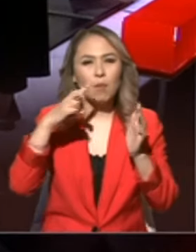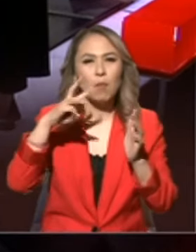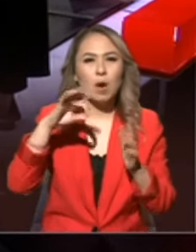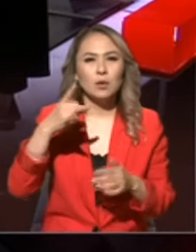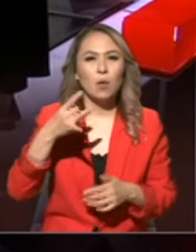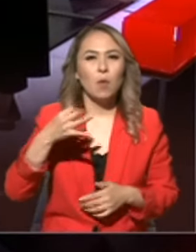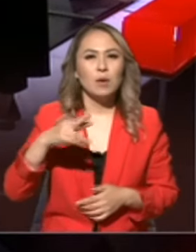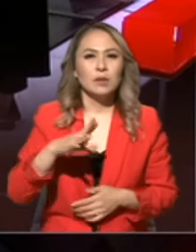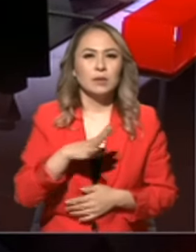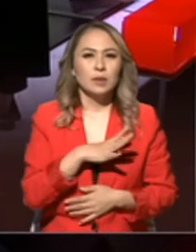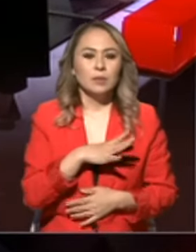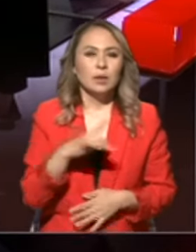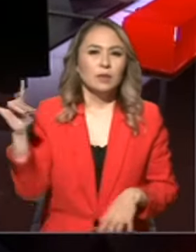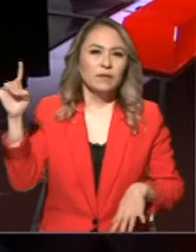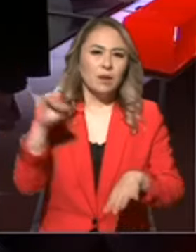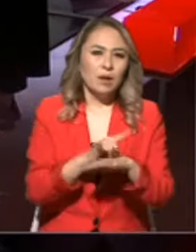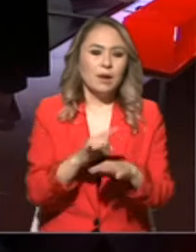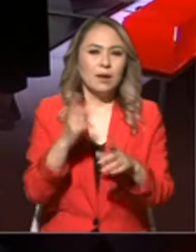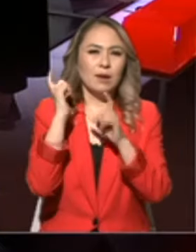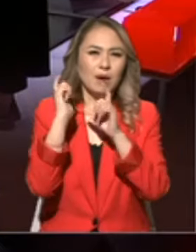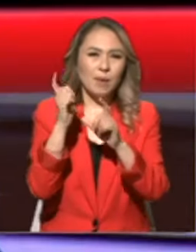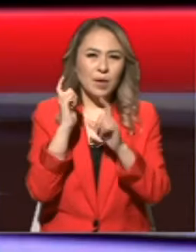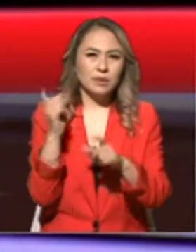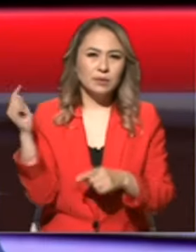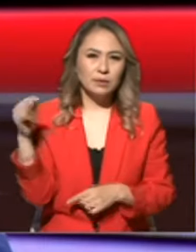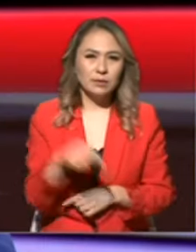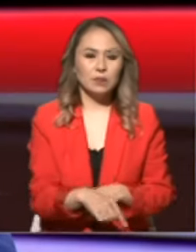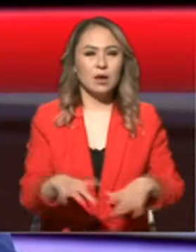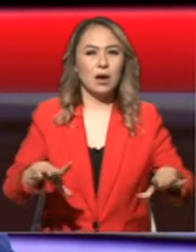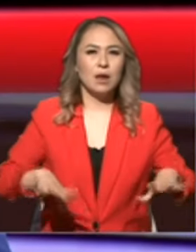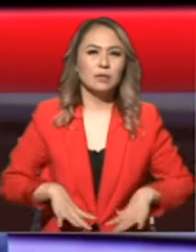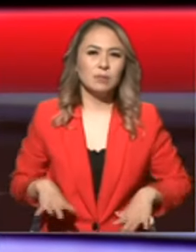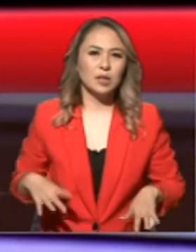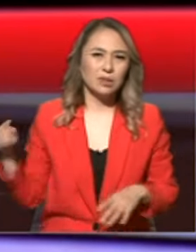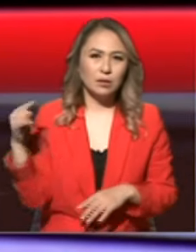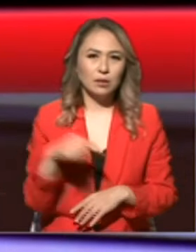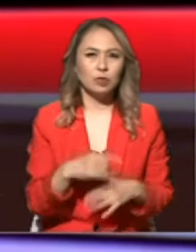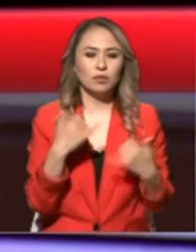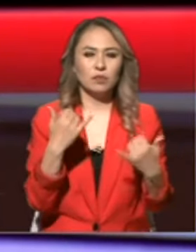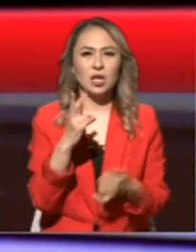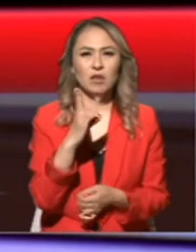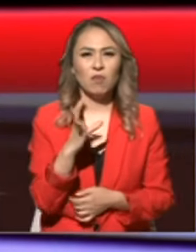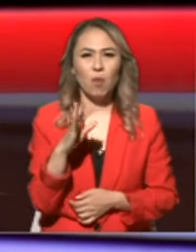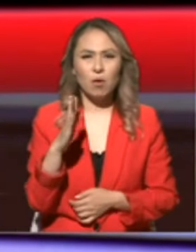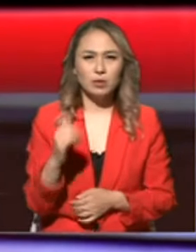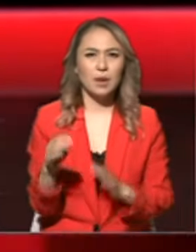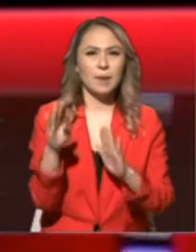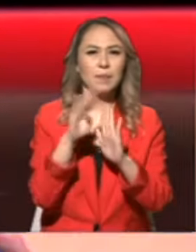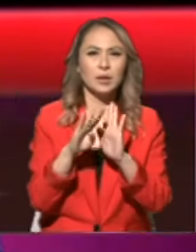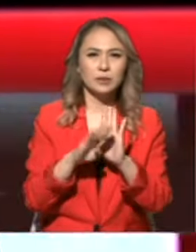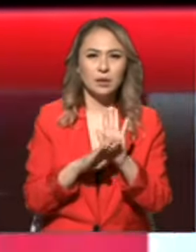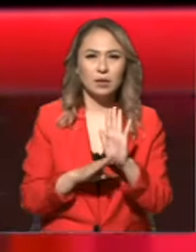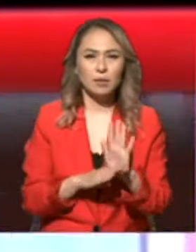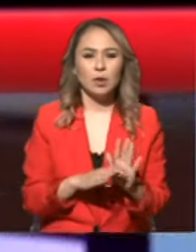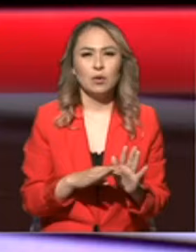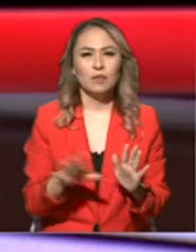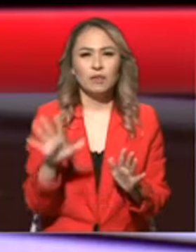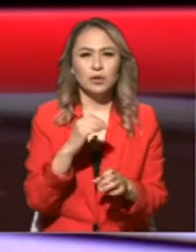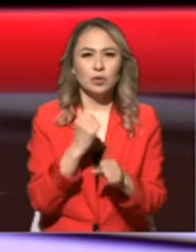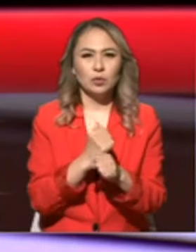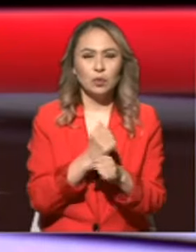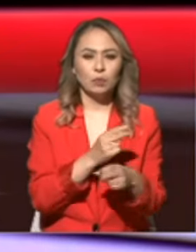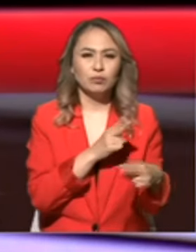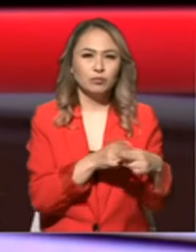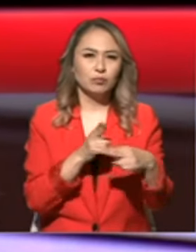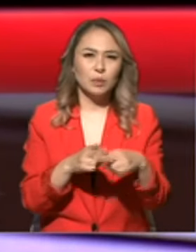айтады, ұшақпен келдік, КамАЗ-бен келдік, атпен келдік деп. Қазір қарасаңыз, квота, бағдарлама, бір қолдан істелген кедергілер көп